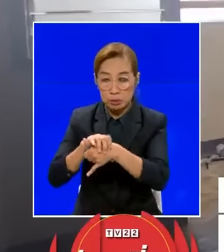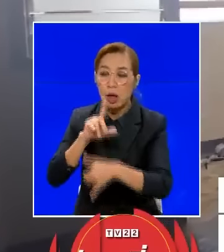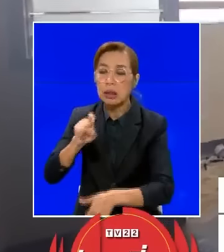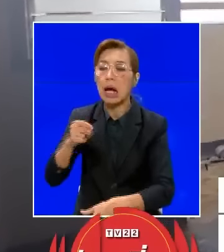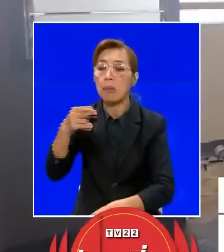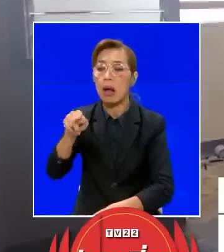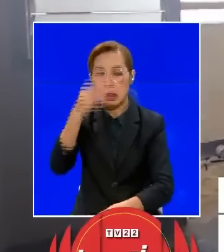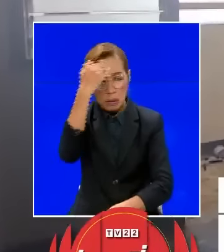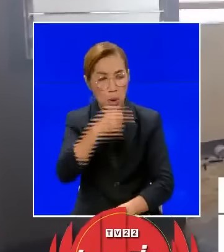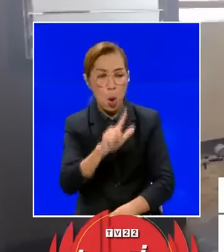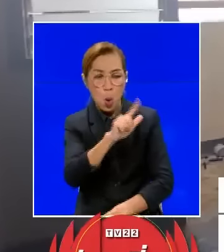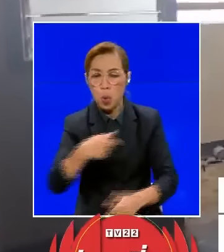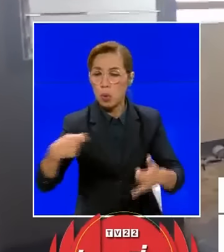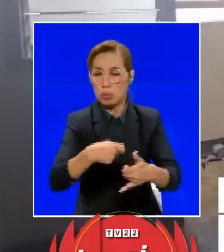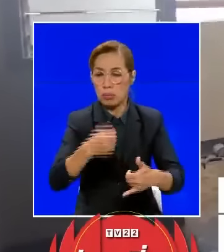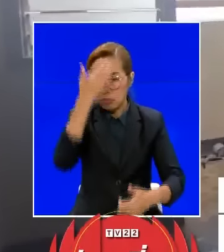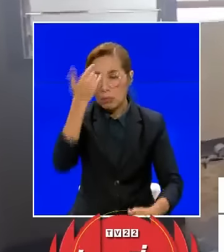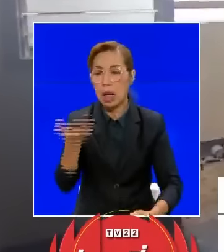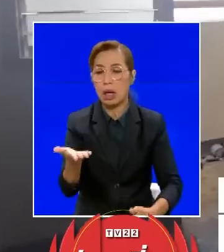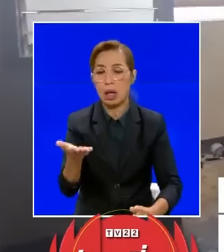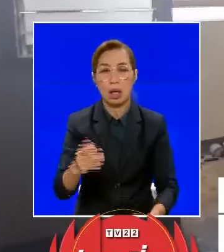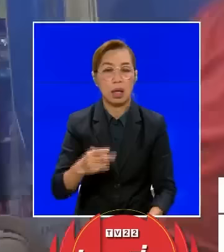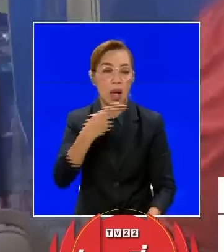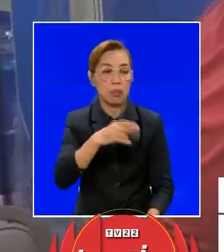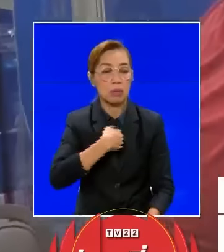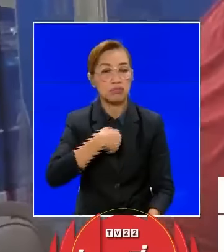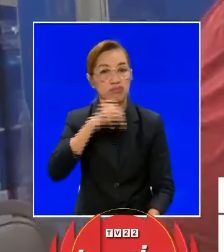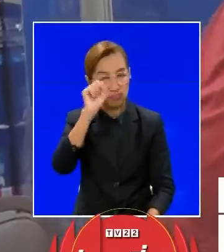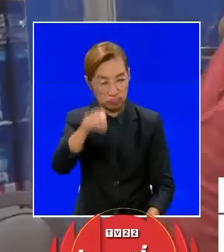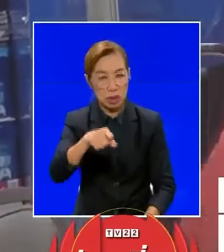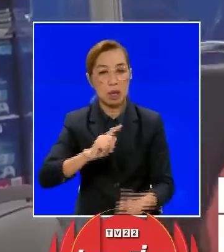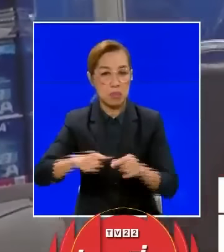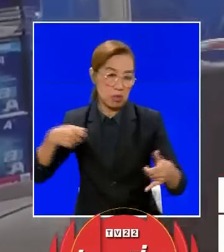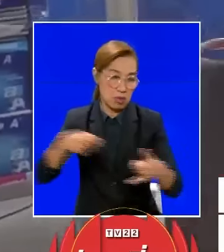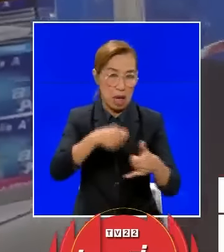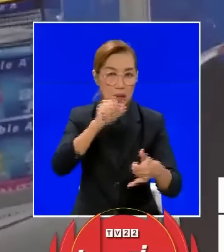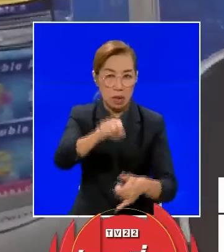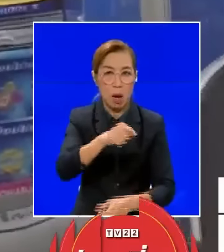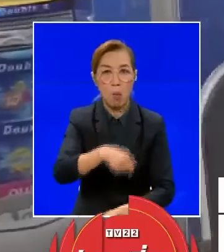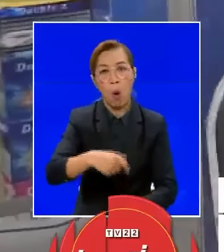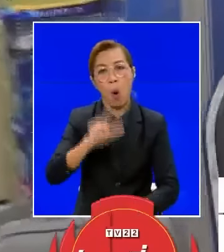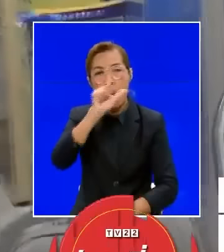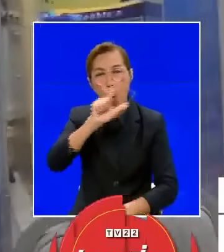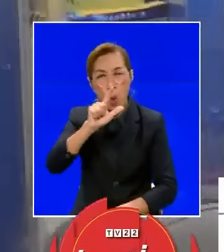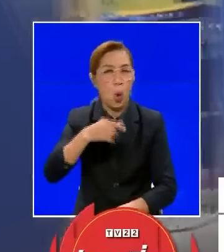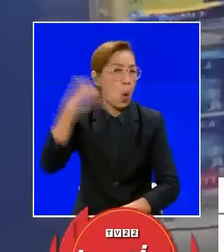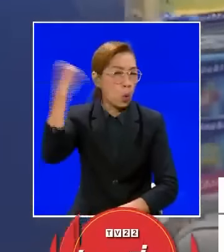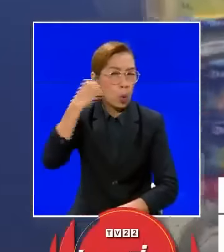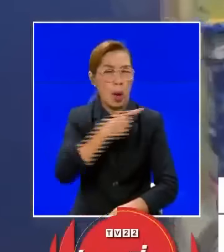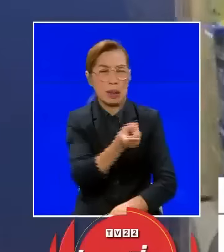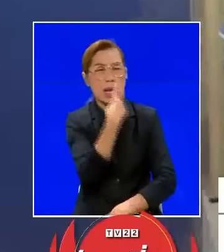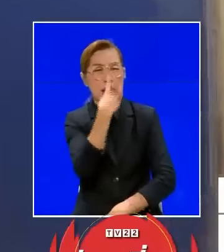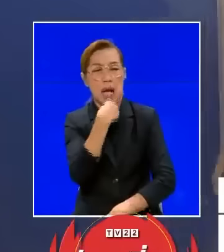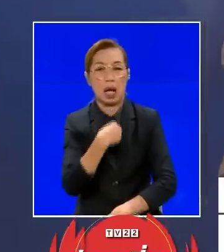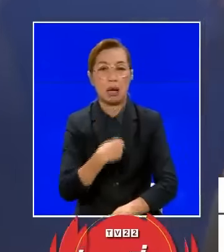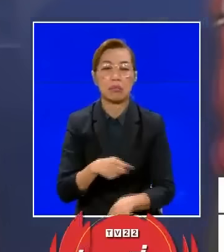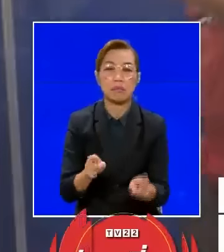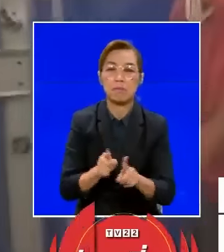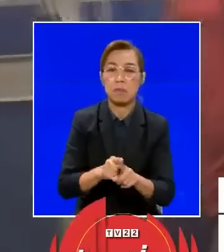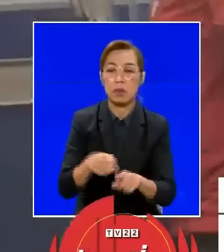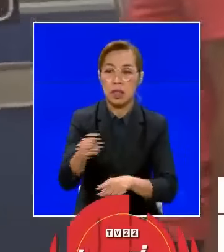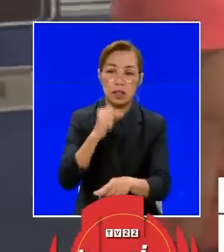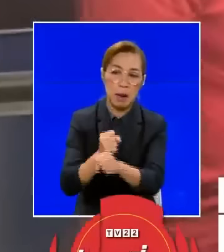งมือก่อเหตุแบบนี้ไบยอมรับว่าก่อเหตุแทงจริงเพราะว่าถูกลุงด่าทุกวันด่าว่าไงบ้างงานการไม่ท